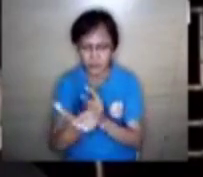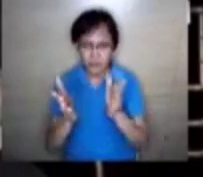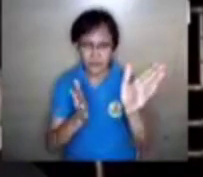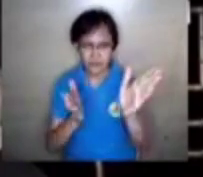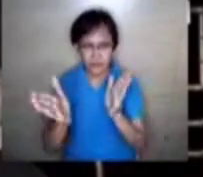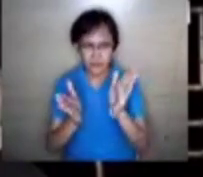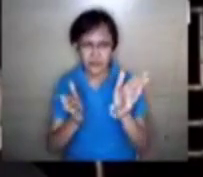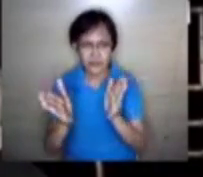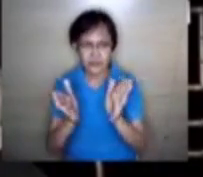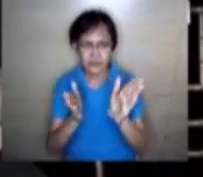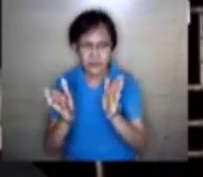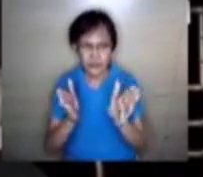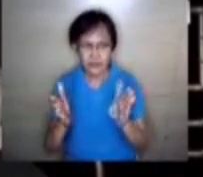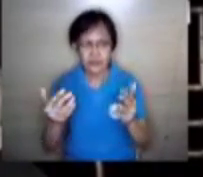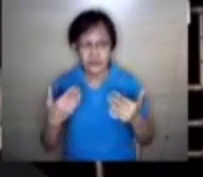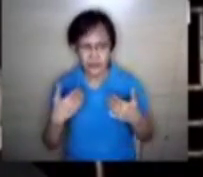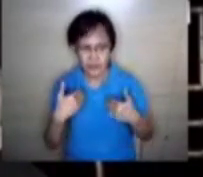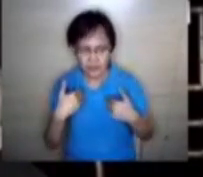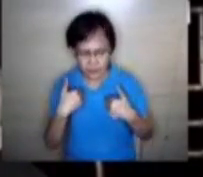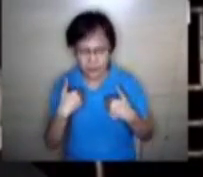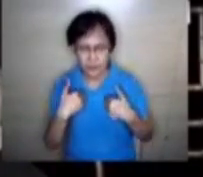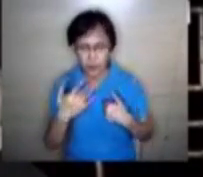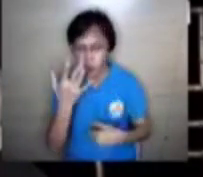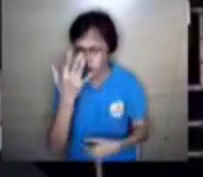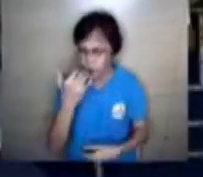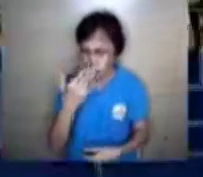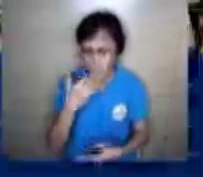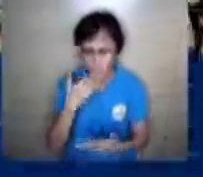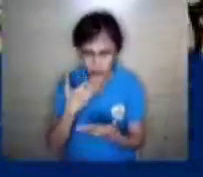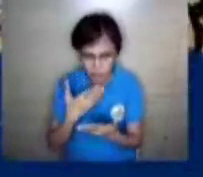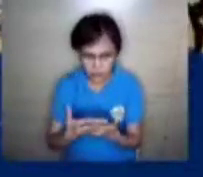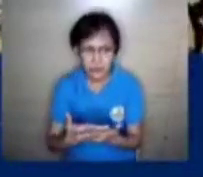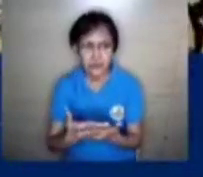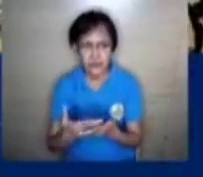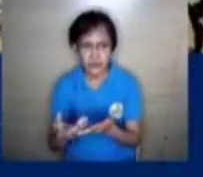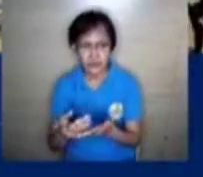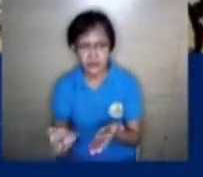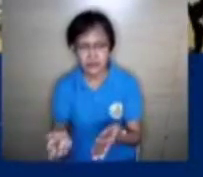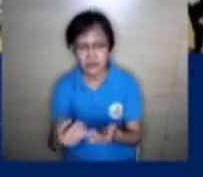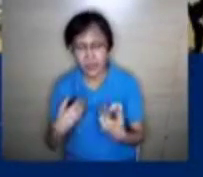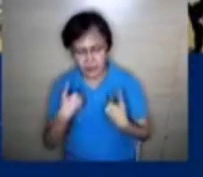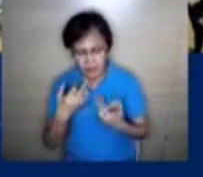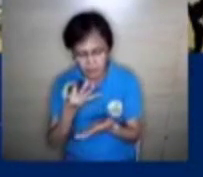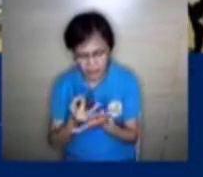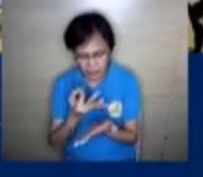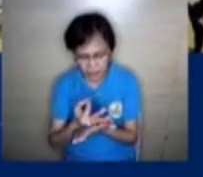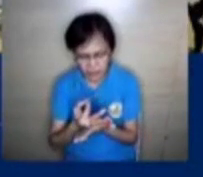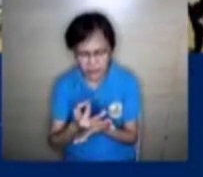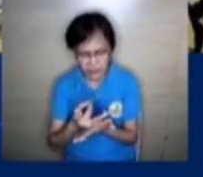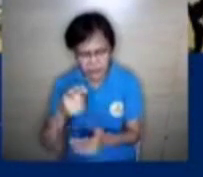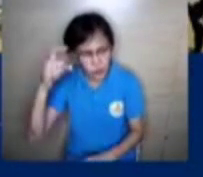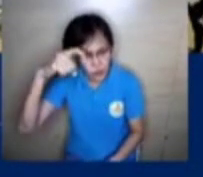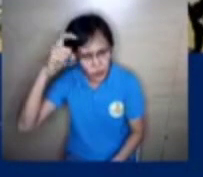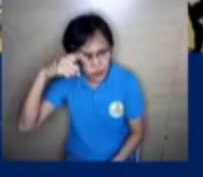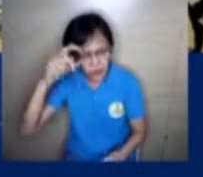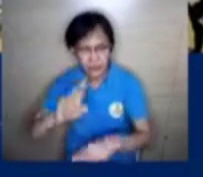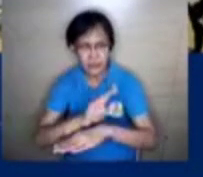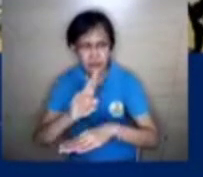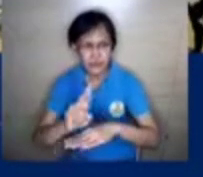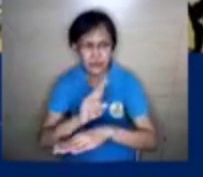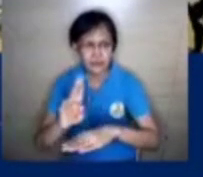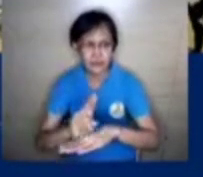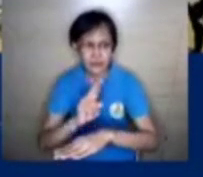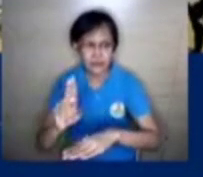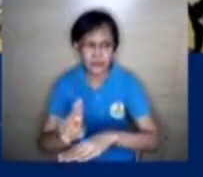ay nagawa natin dahil sa masinop at matapat na paggastos ng pondo mula sa kaban ng bayan. Yung